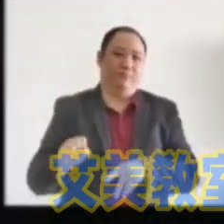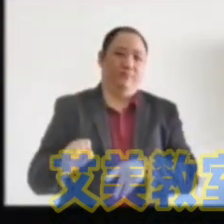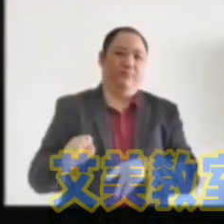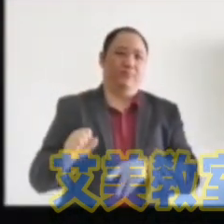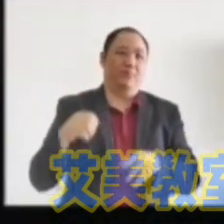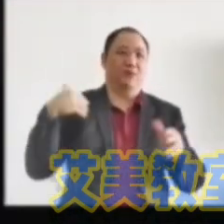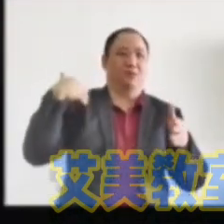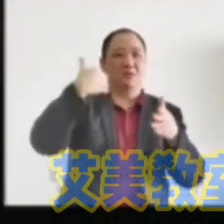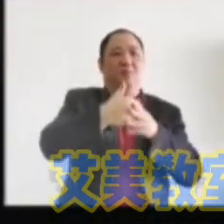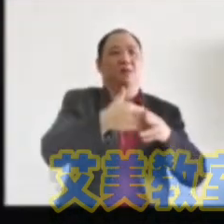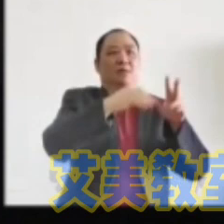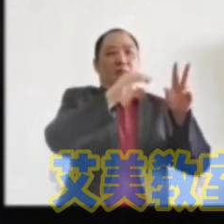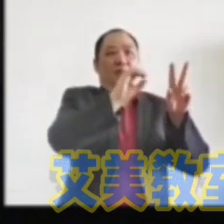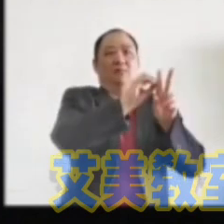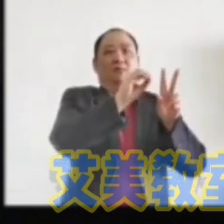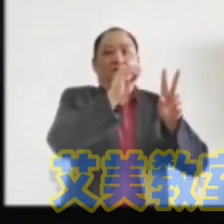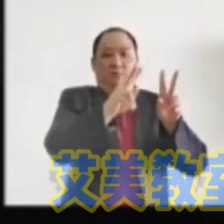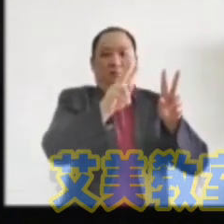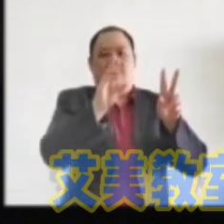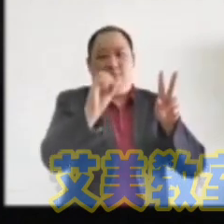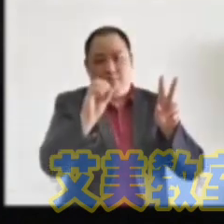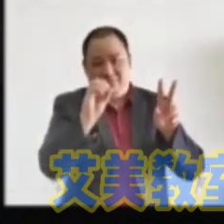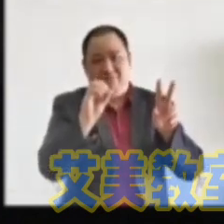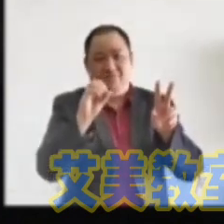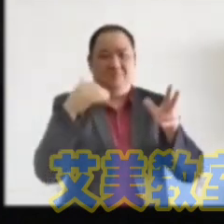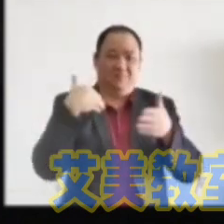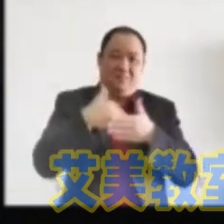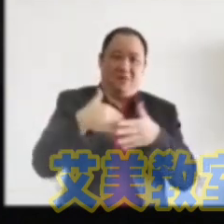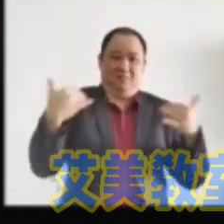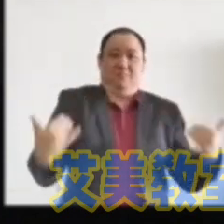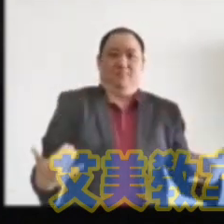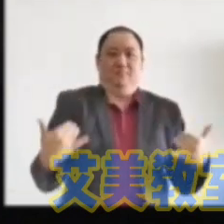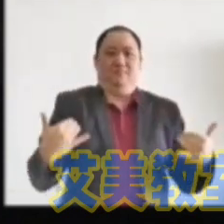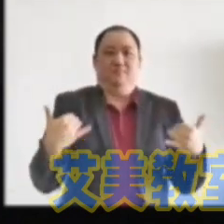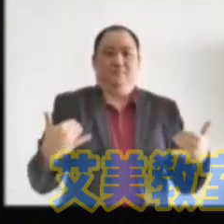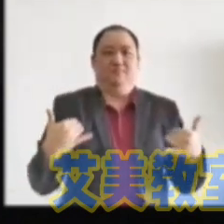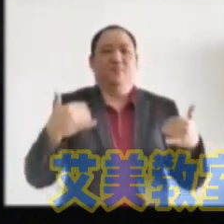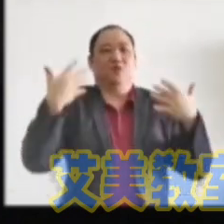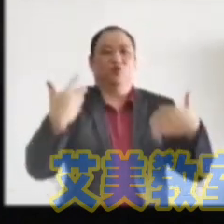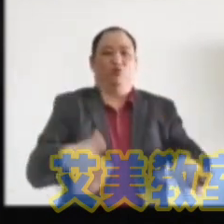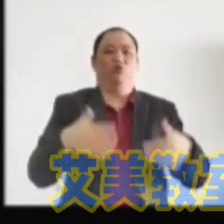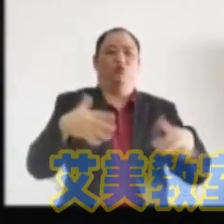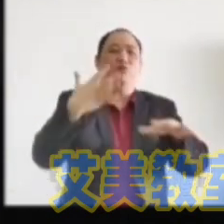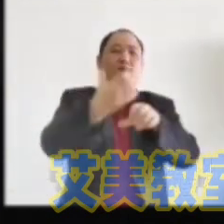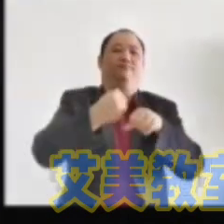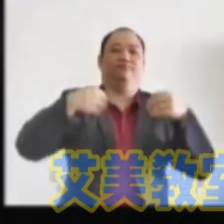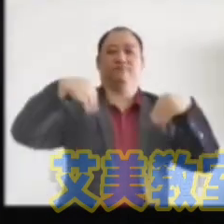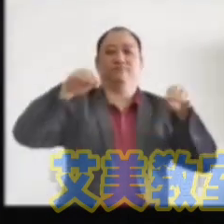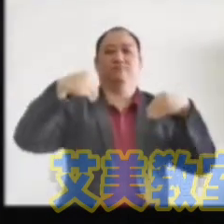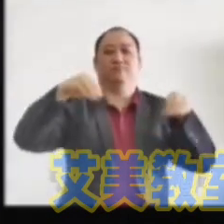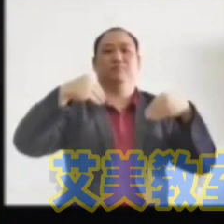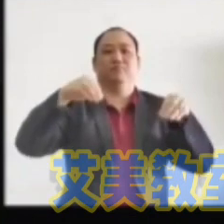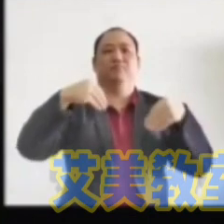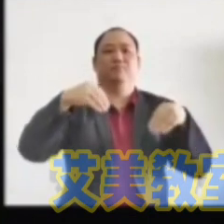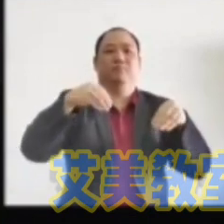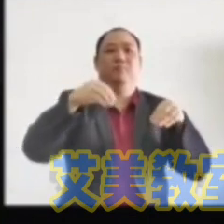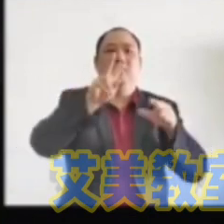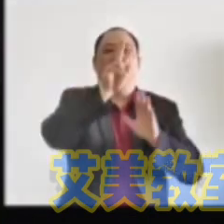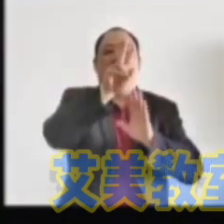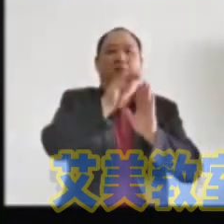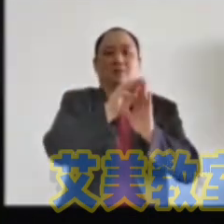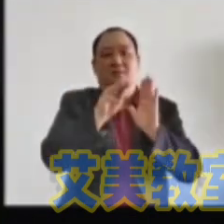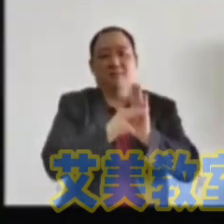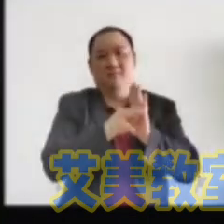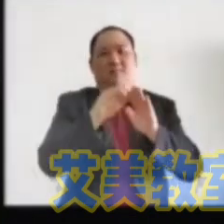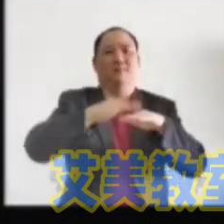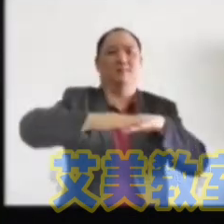而且哦，截止2020年9月为止，它已经突破了马币2亿的这个业绩，